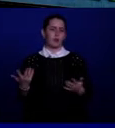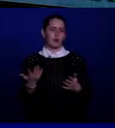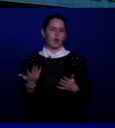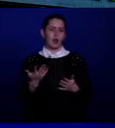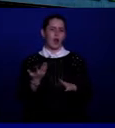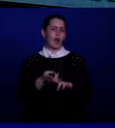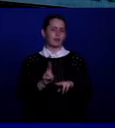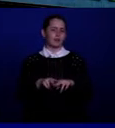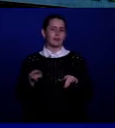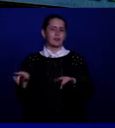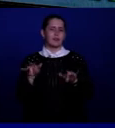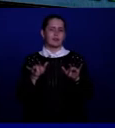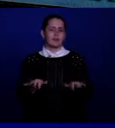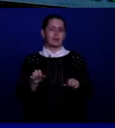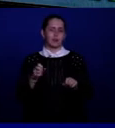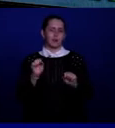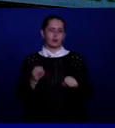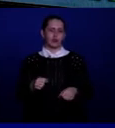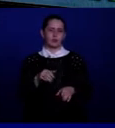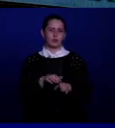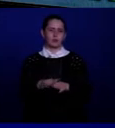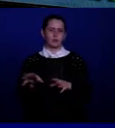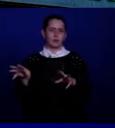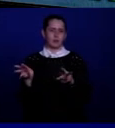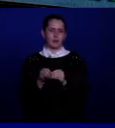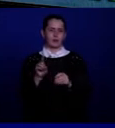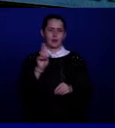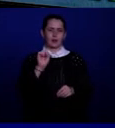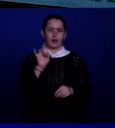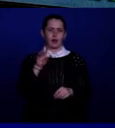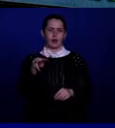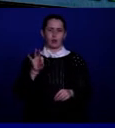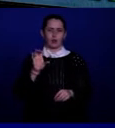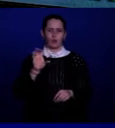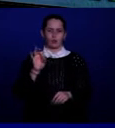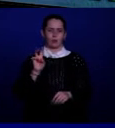же дела они делали с Карлсоном?